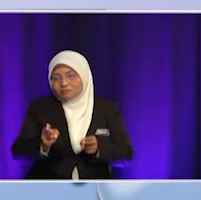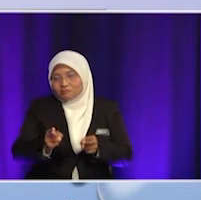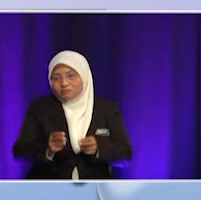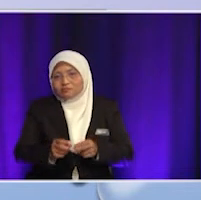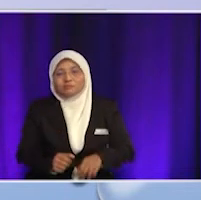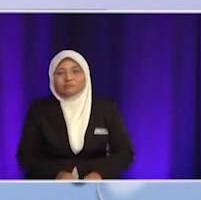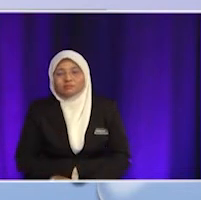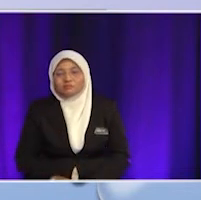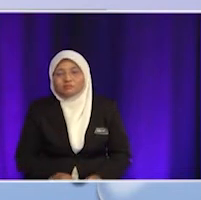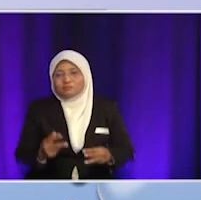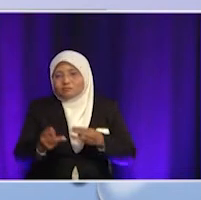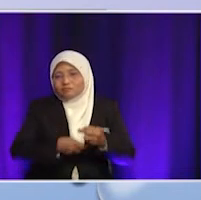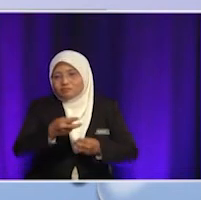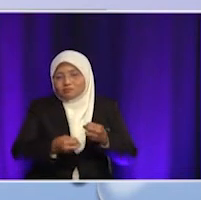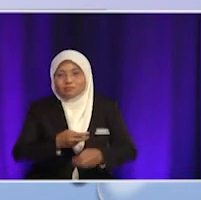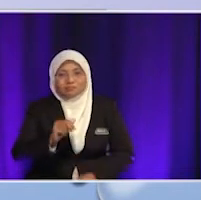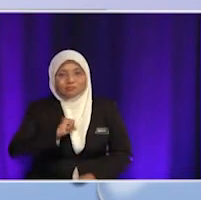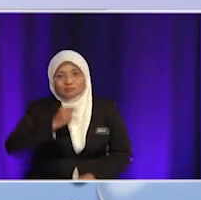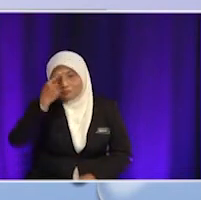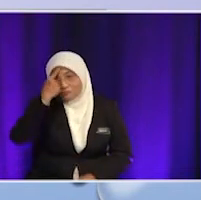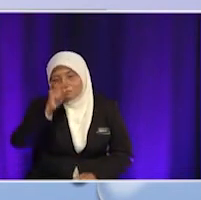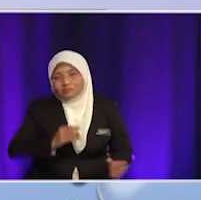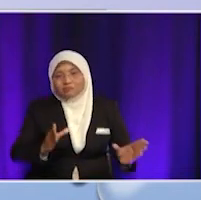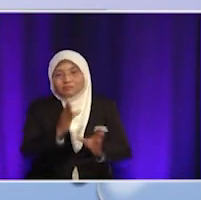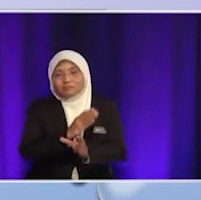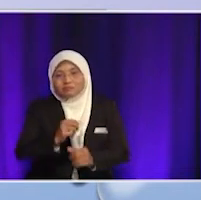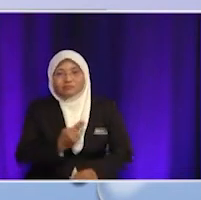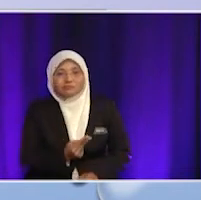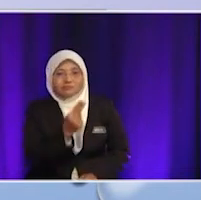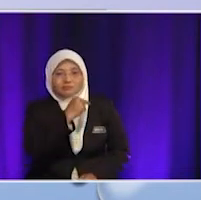miliknya sendiri dengan tujuan untuk mendapatkan untung